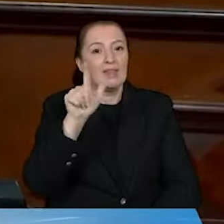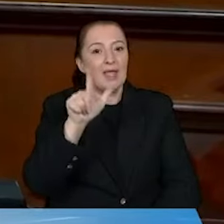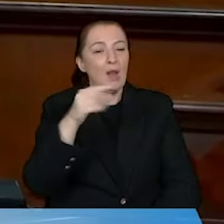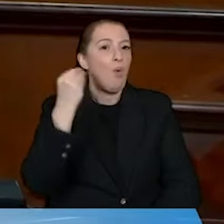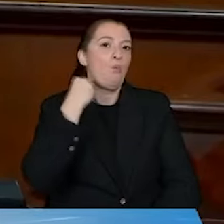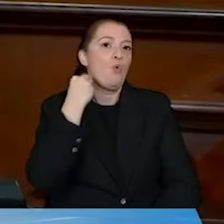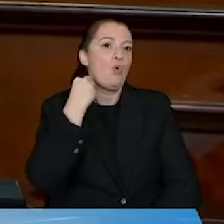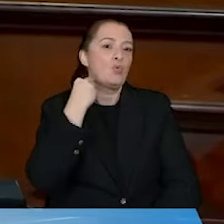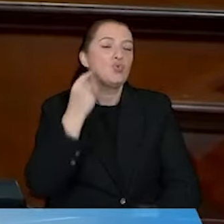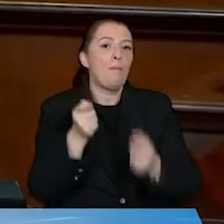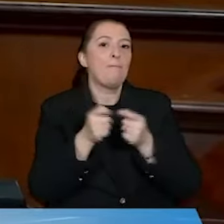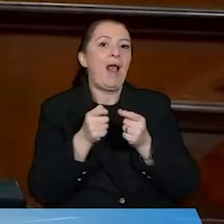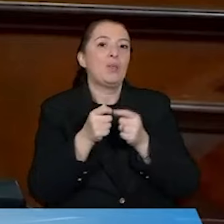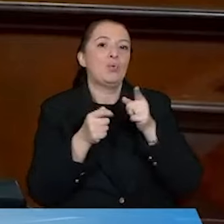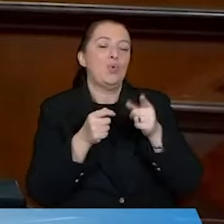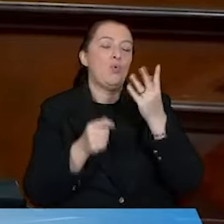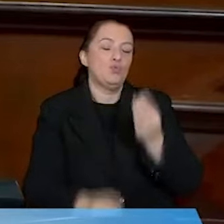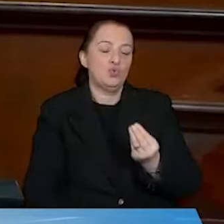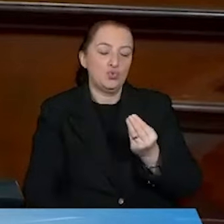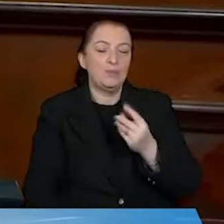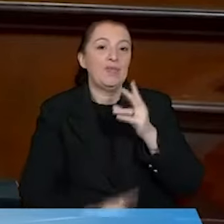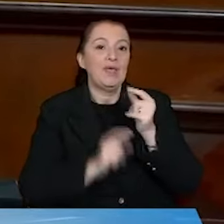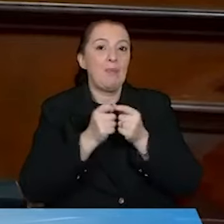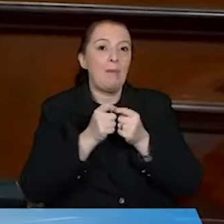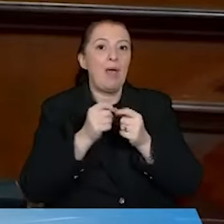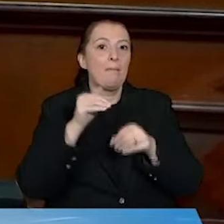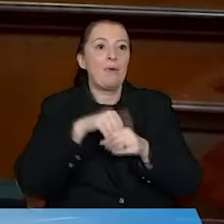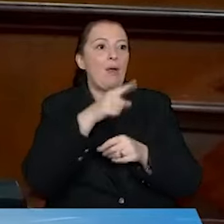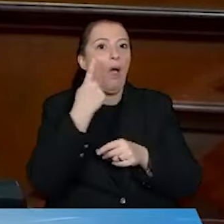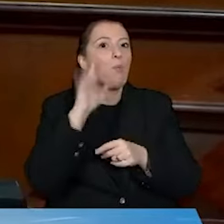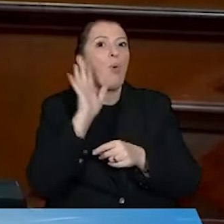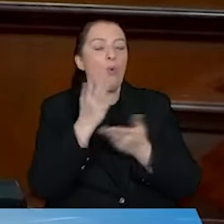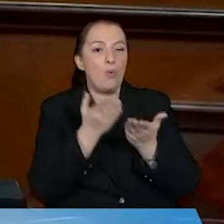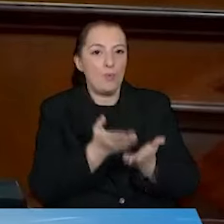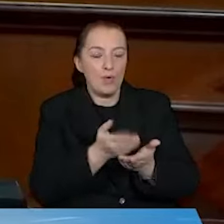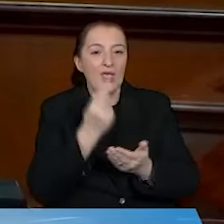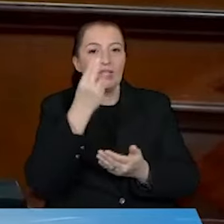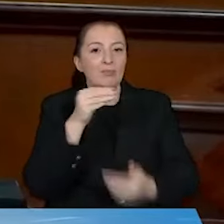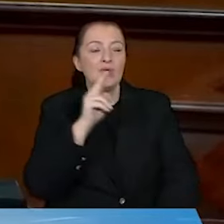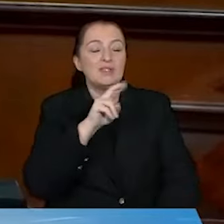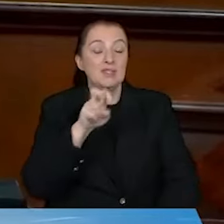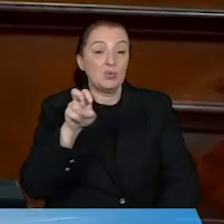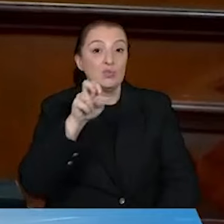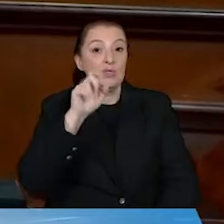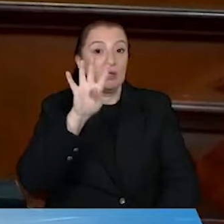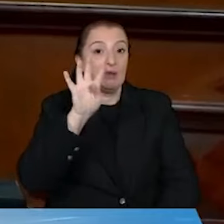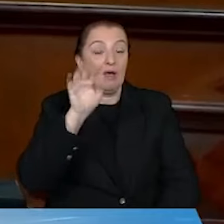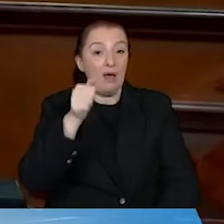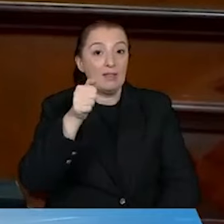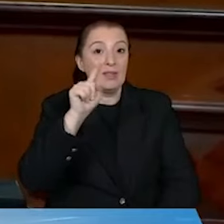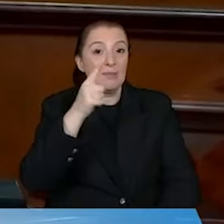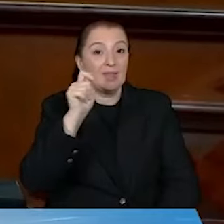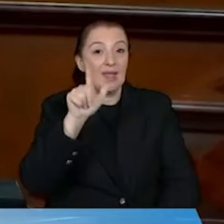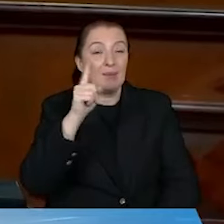borç yüküne Beltur'u bulaştırmışlar. Ve İBB Meclisi'nin haberi olmadan. Bu 7.846.000 TL'nin de 1,5